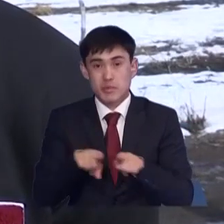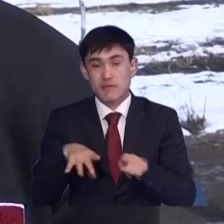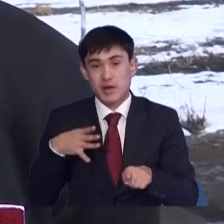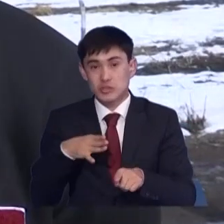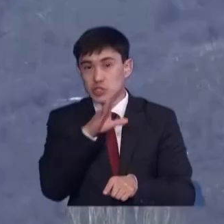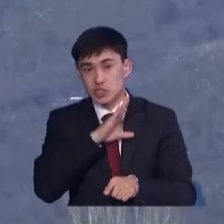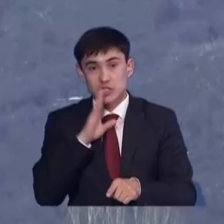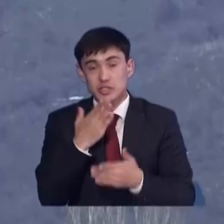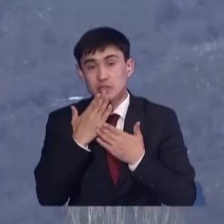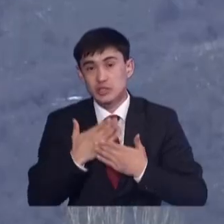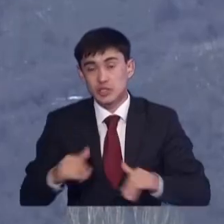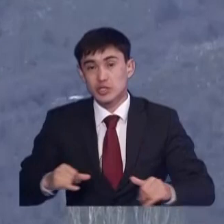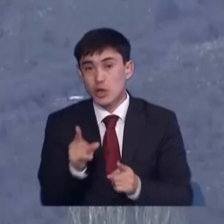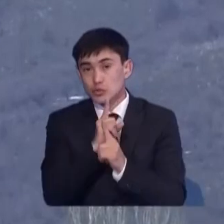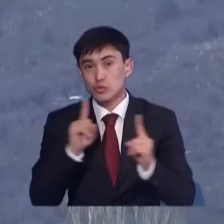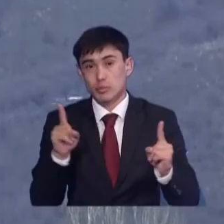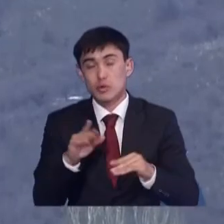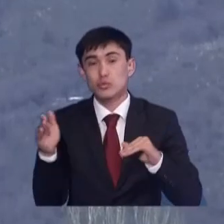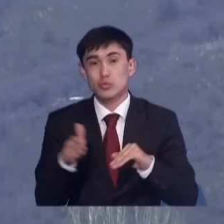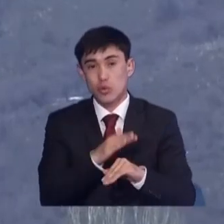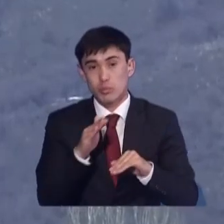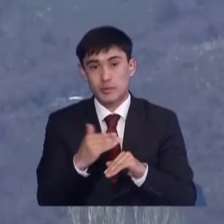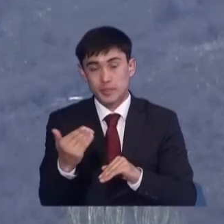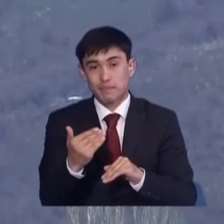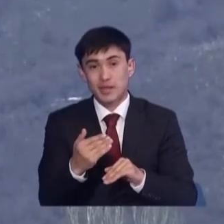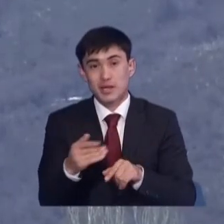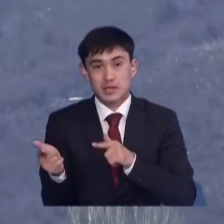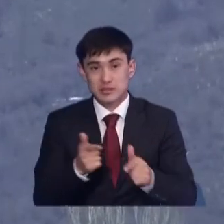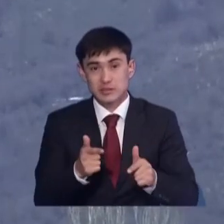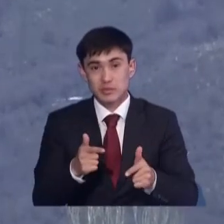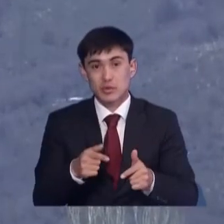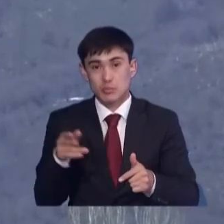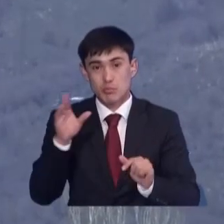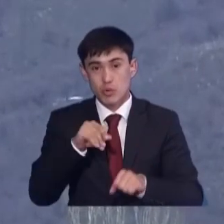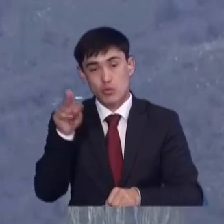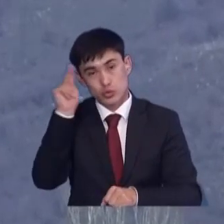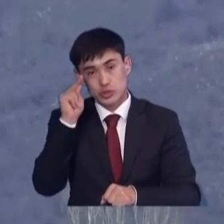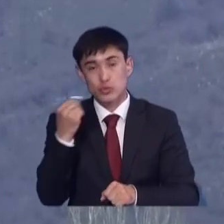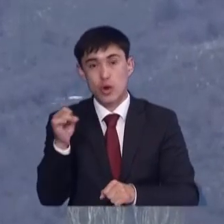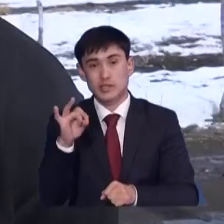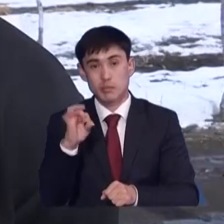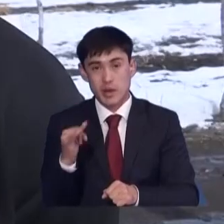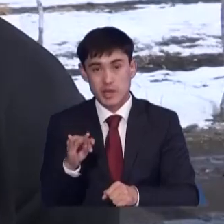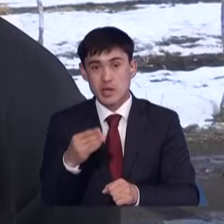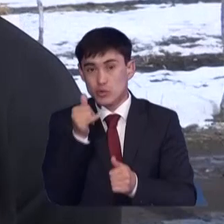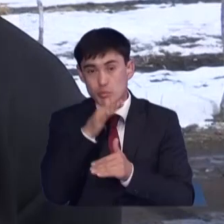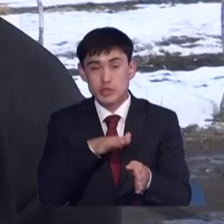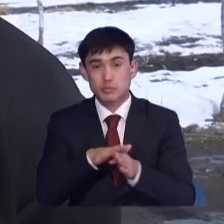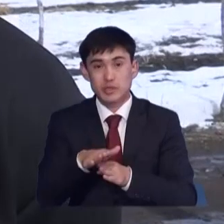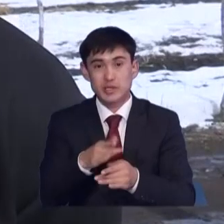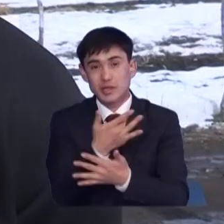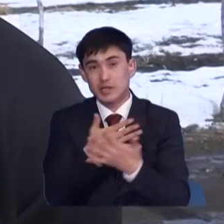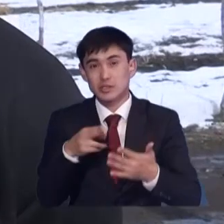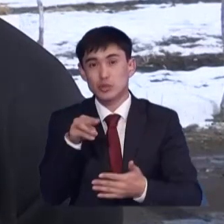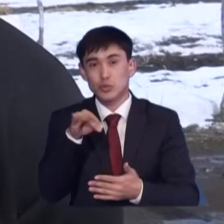у женщин к лошадям отношение особое, доброе. Касательно джигитовки, я мог бы поучиться этому у Асимай. Я не умею исполнять трюки